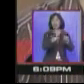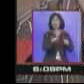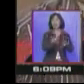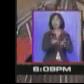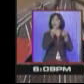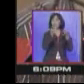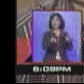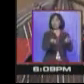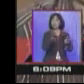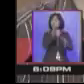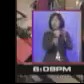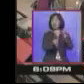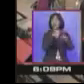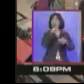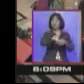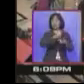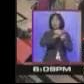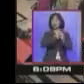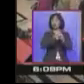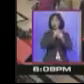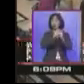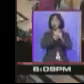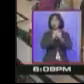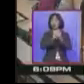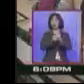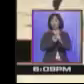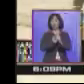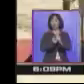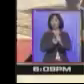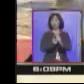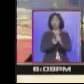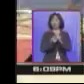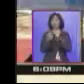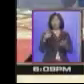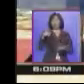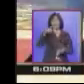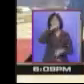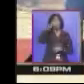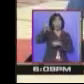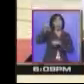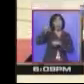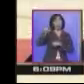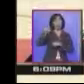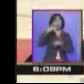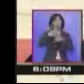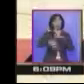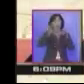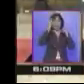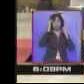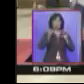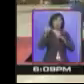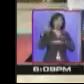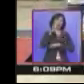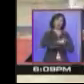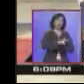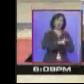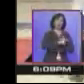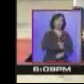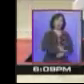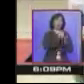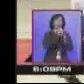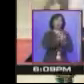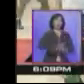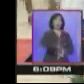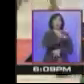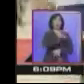rekomendasyon sakaling may kailangang baguhin dito. Nagdesisyon naman si Pacquiao na maagang umuwi ng Pilipinas para asikasuhin ang kanyang distrito